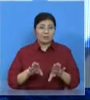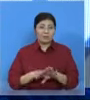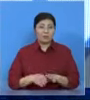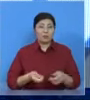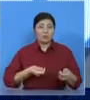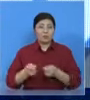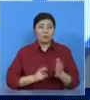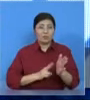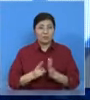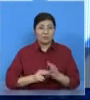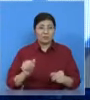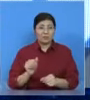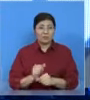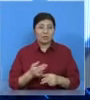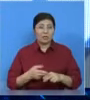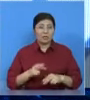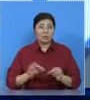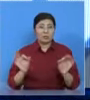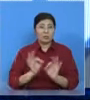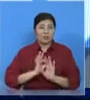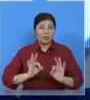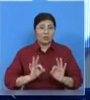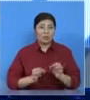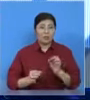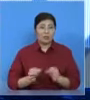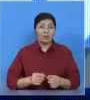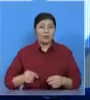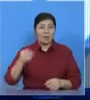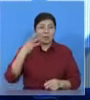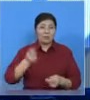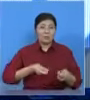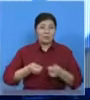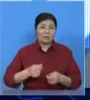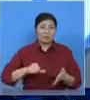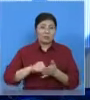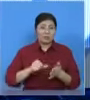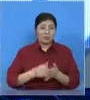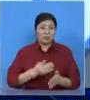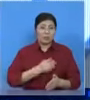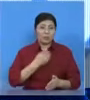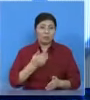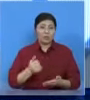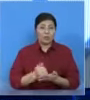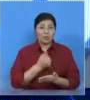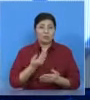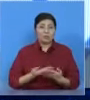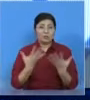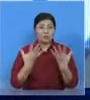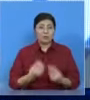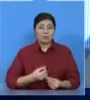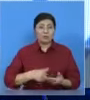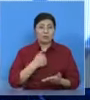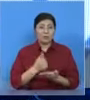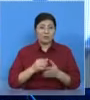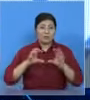управление железнодорожным транспортом, а также музыкальное образование. Организаторами и всем участникам желаю удачи. На сегодняшний день глава государства